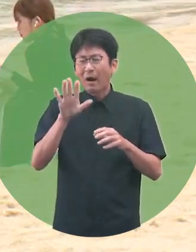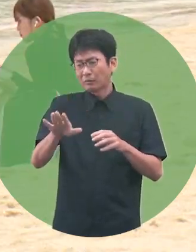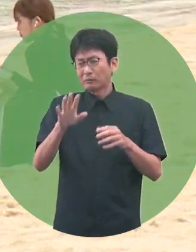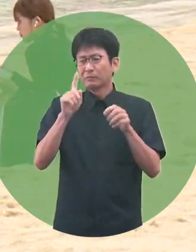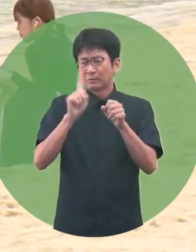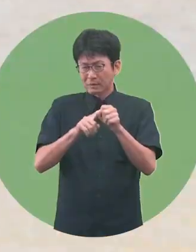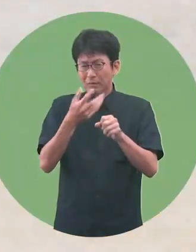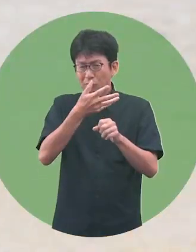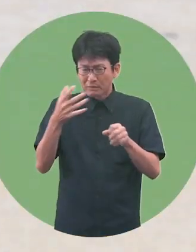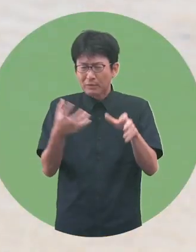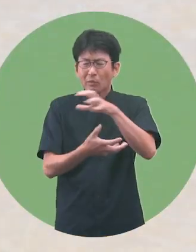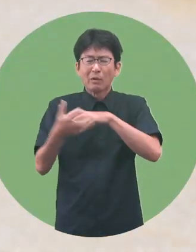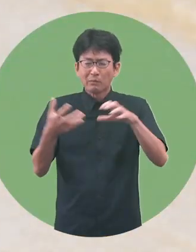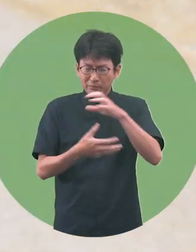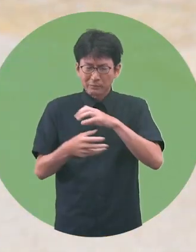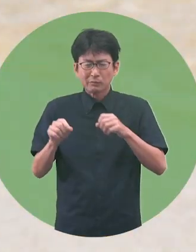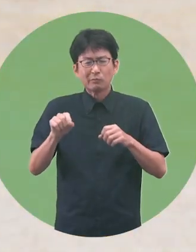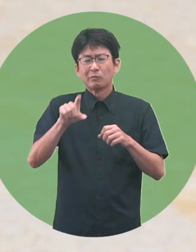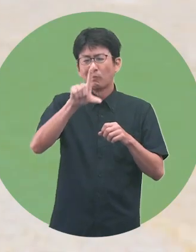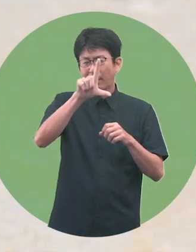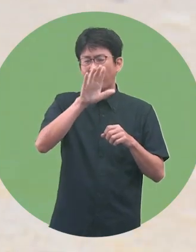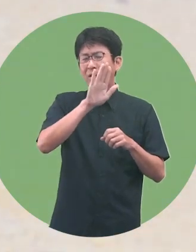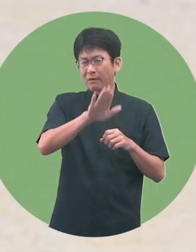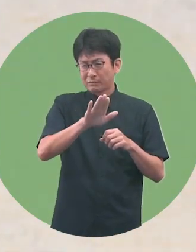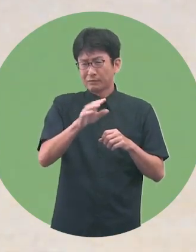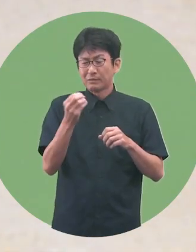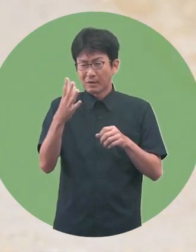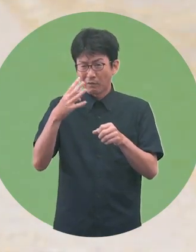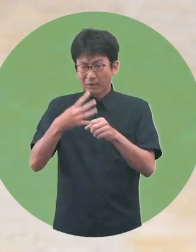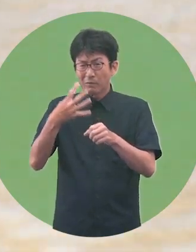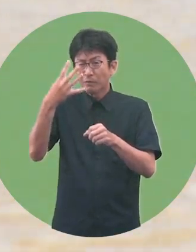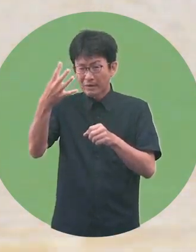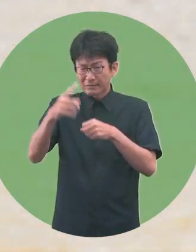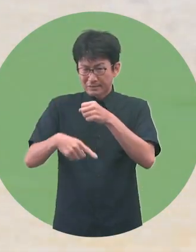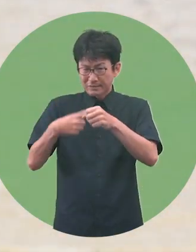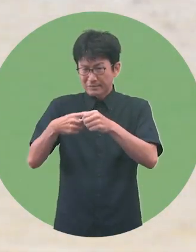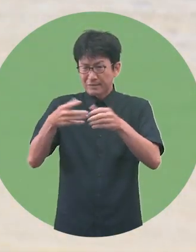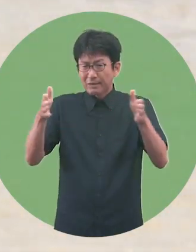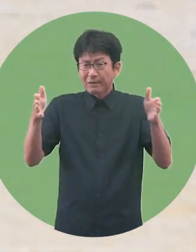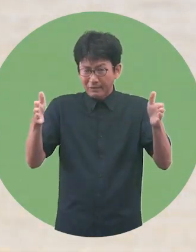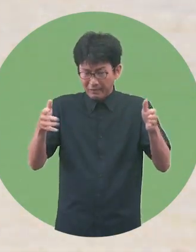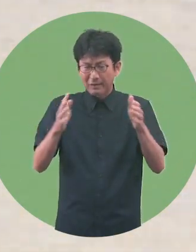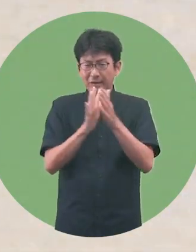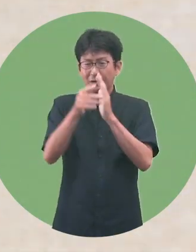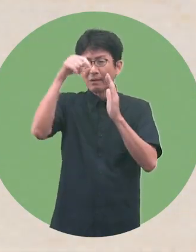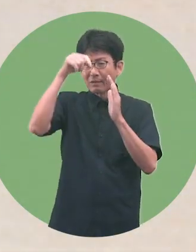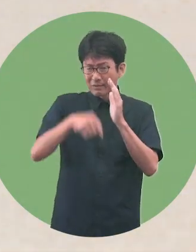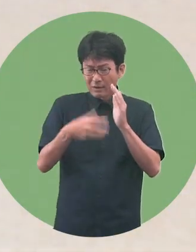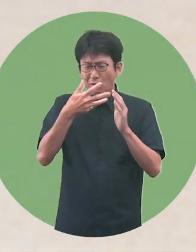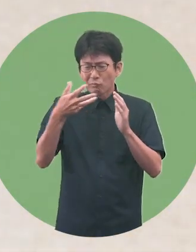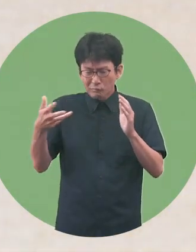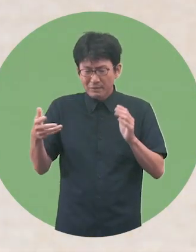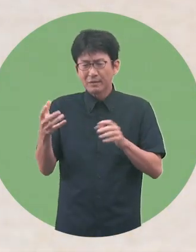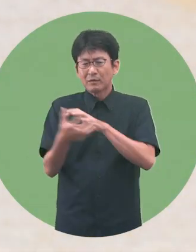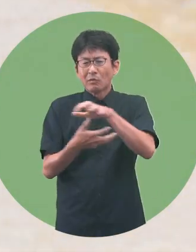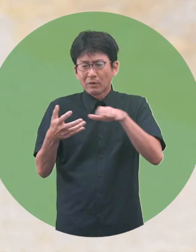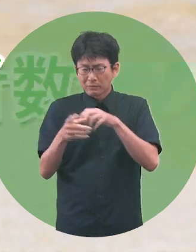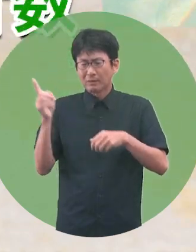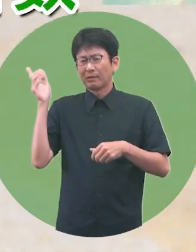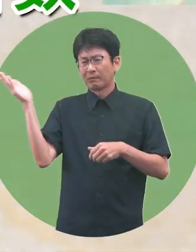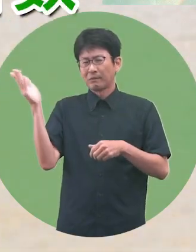ります。令和4年の1年間に県内で発生した水難事故は106件に上